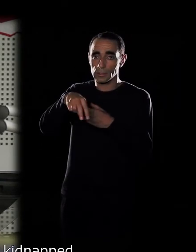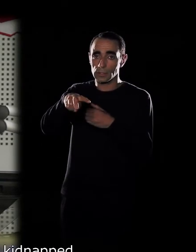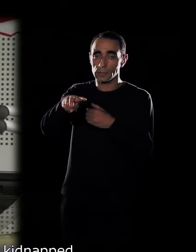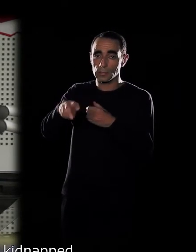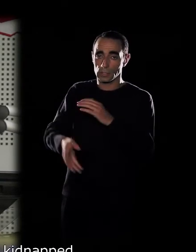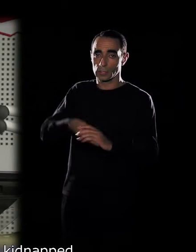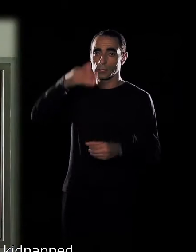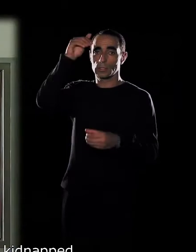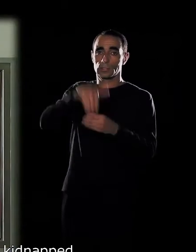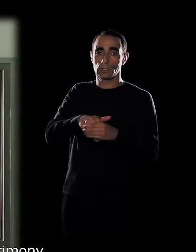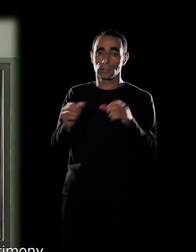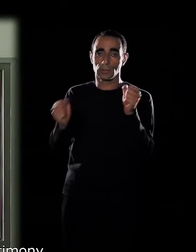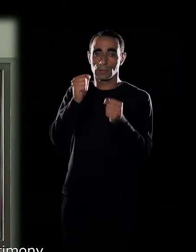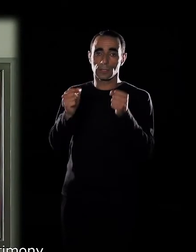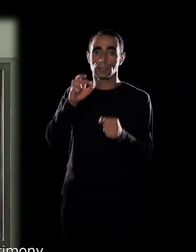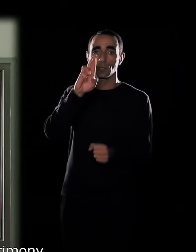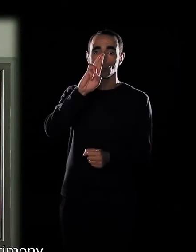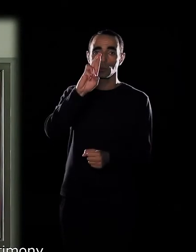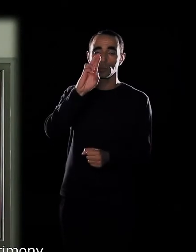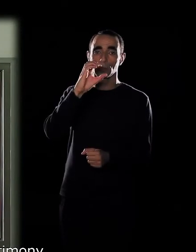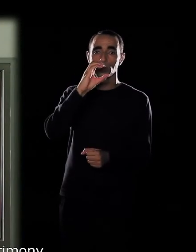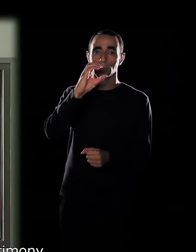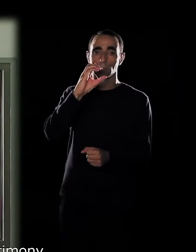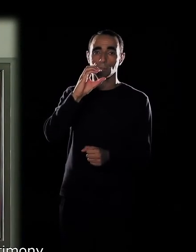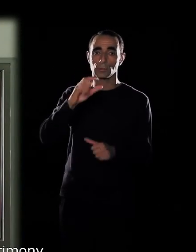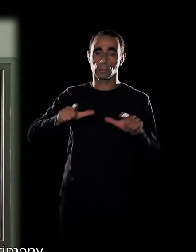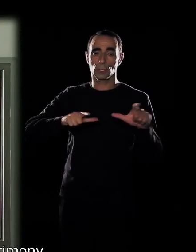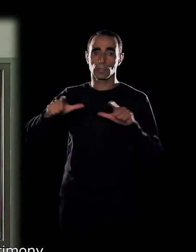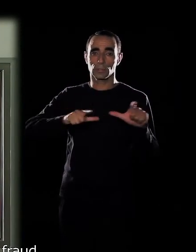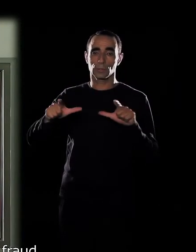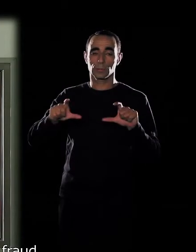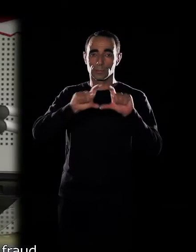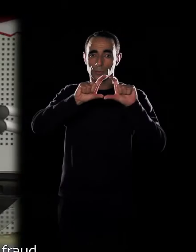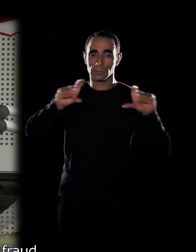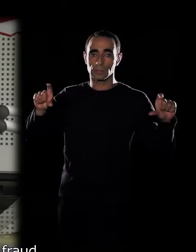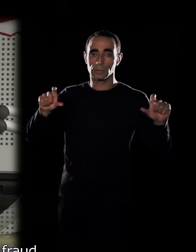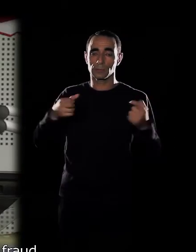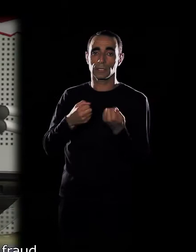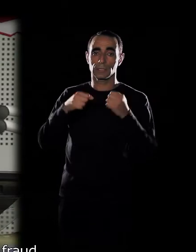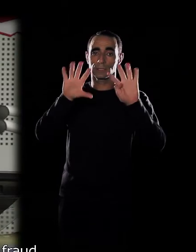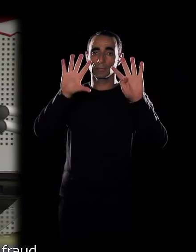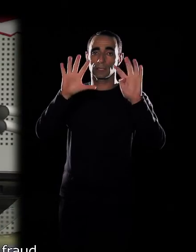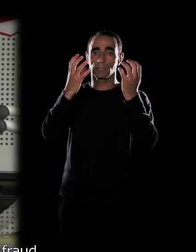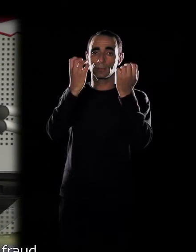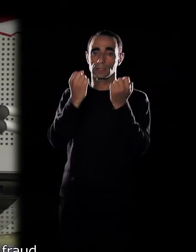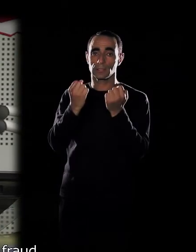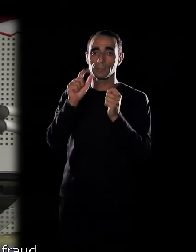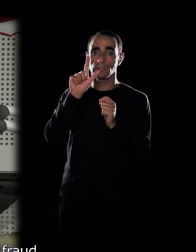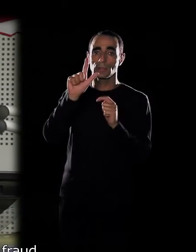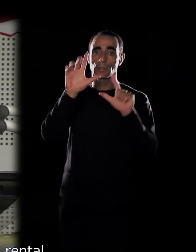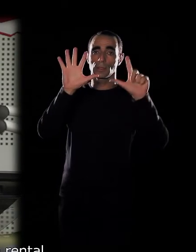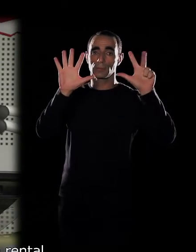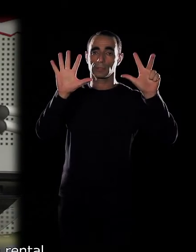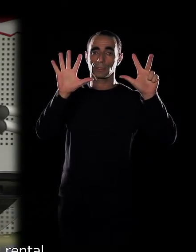قدام مقر موزايكا فيم بعد ما أدلت بالشهادة نتاعها حول عملية التدليس في الانتخابات في دائرة تونس